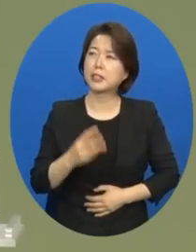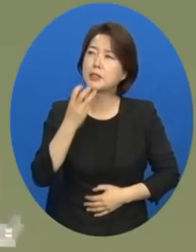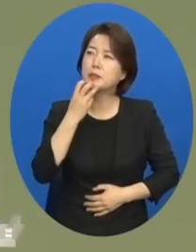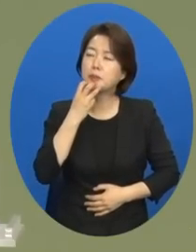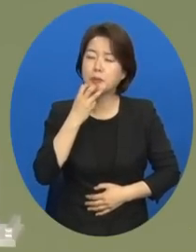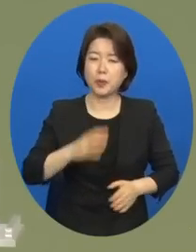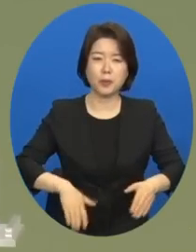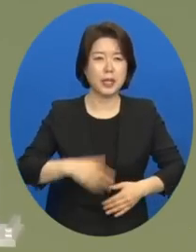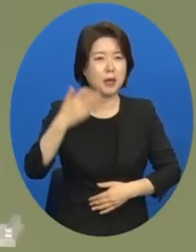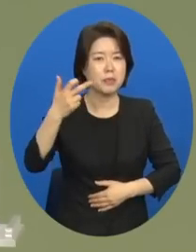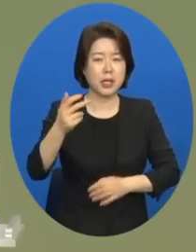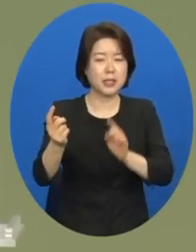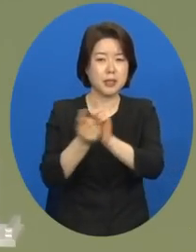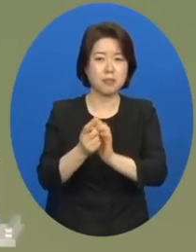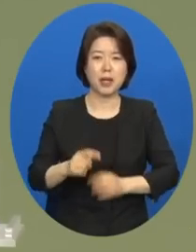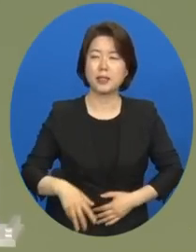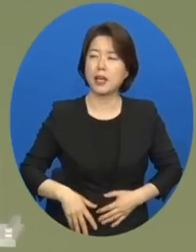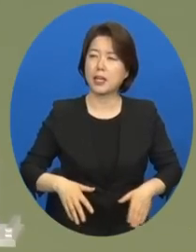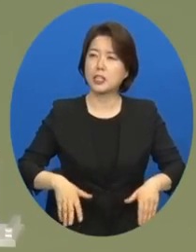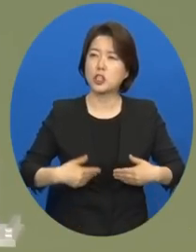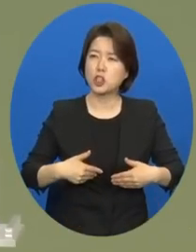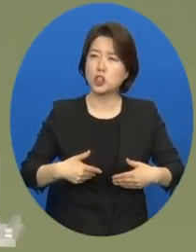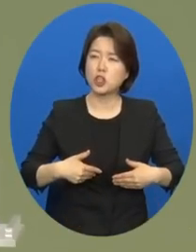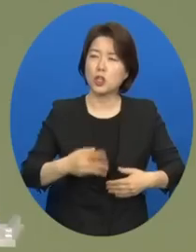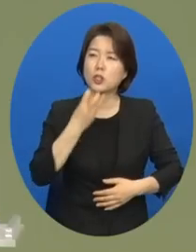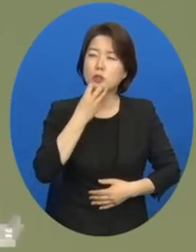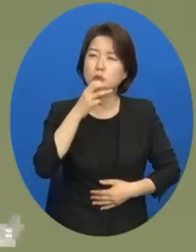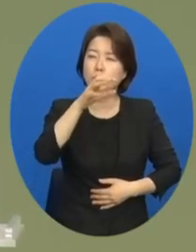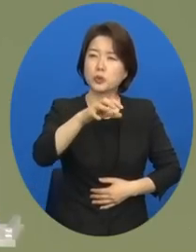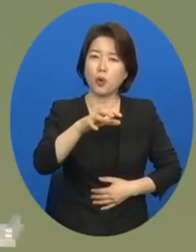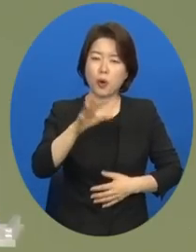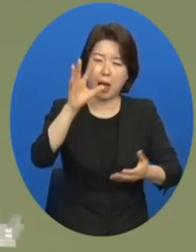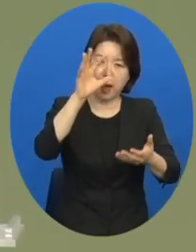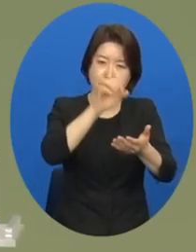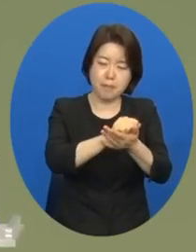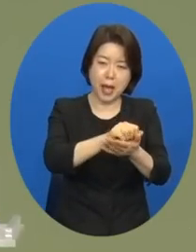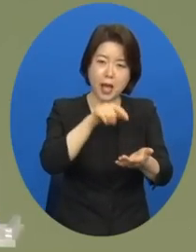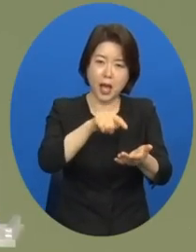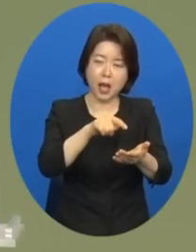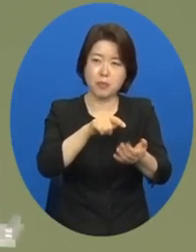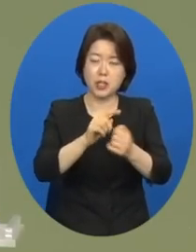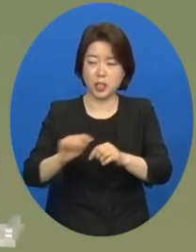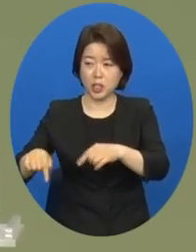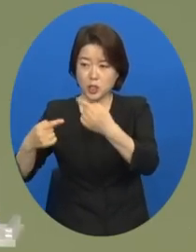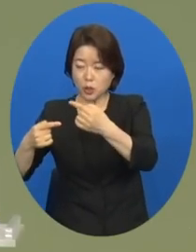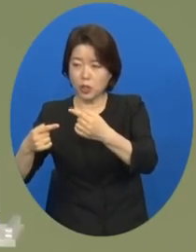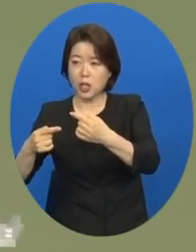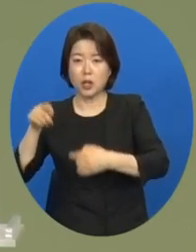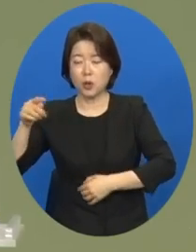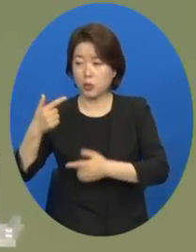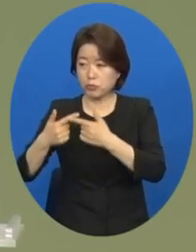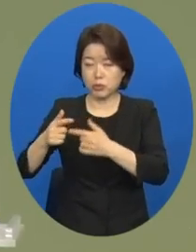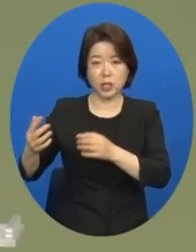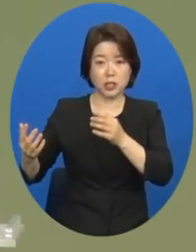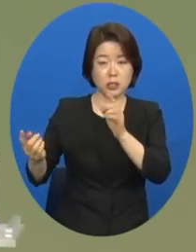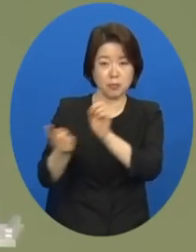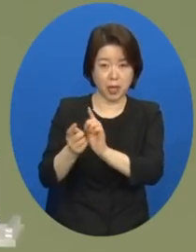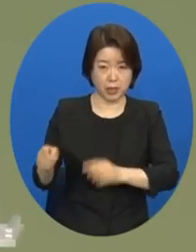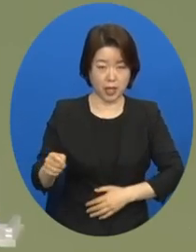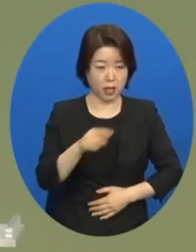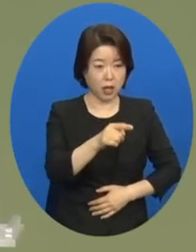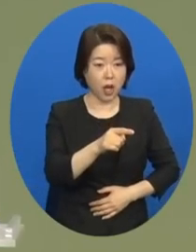서울 남산에서 만나고 서울이 함락되면 부산에서 타워에서 1월 1일 날 만나자고 이러는데 가끔가다 나한테